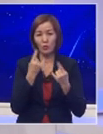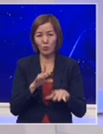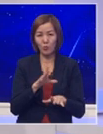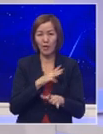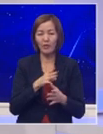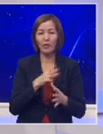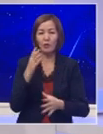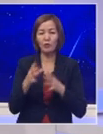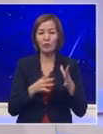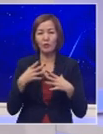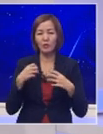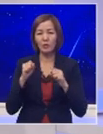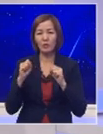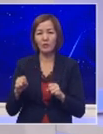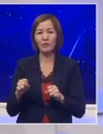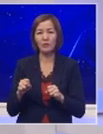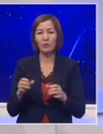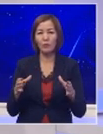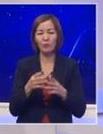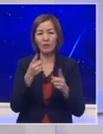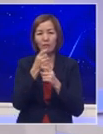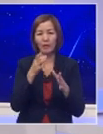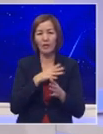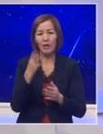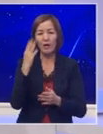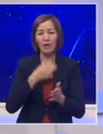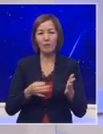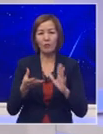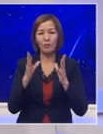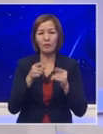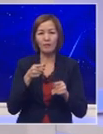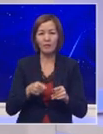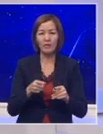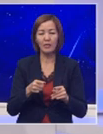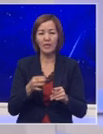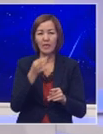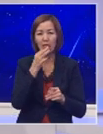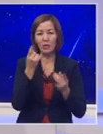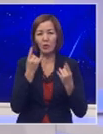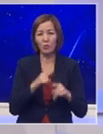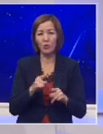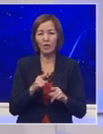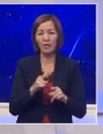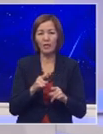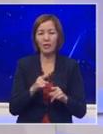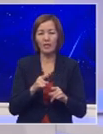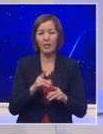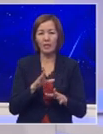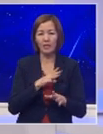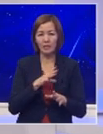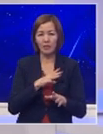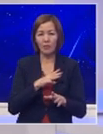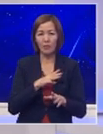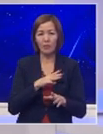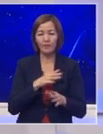келеді. Бұл дүниежүзілік сақтау ұйымының мәліметі. Биыл Алматы облысында мыңнан аса шақалақ дүние есігін ерте